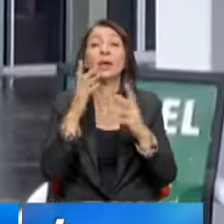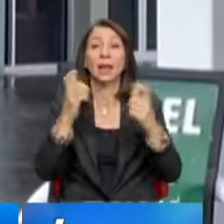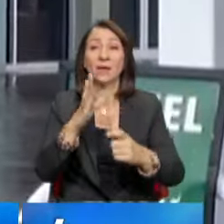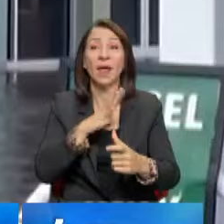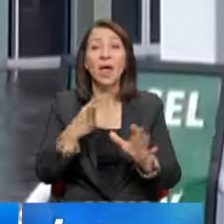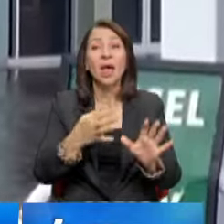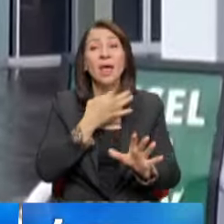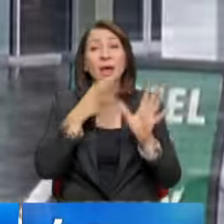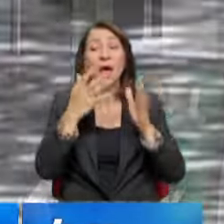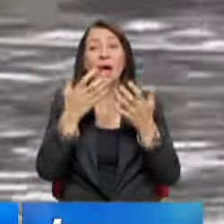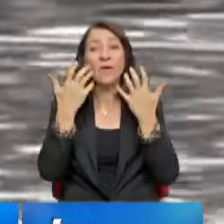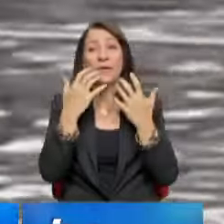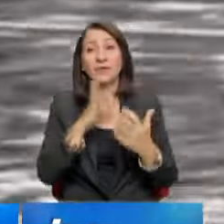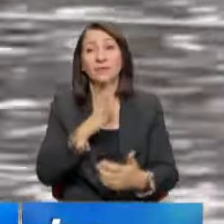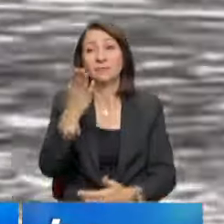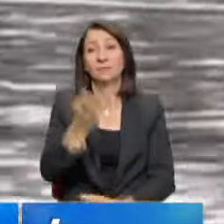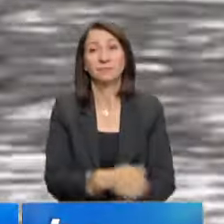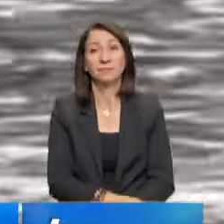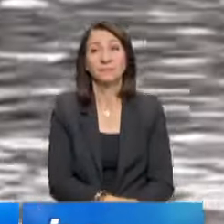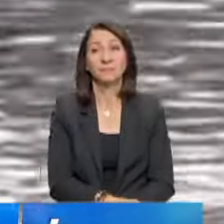ve mahsur kalan çok sayıda hayvan.